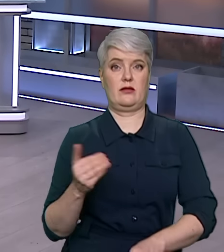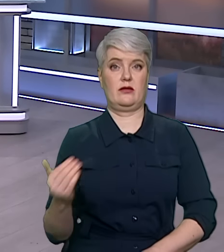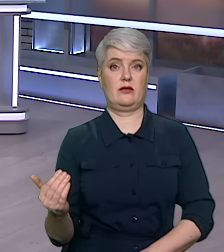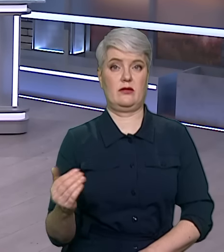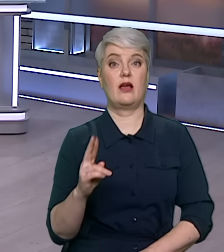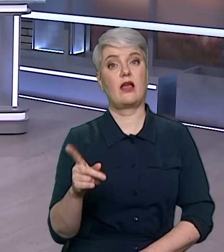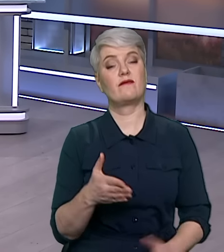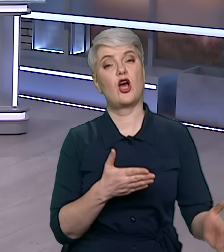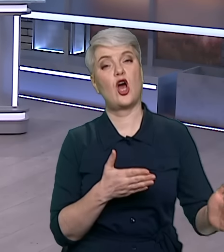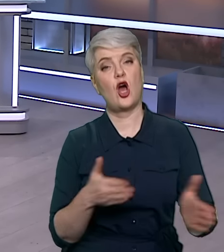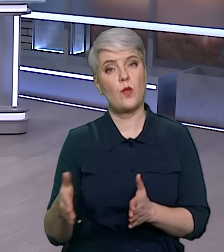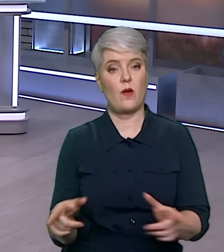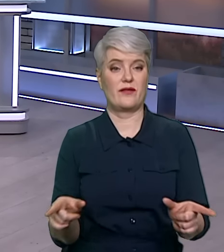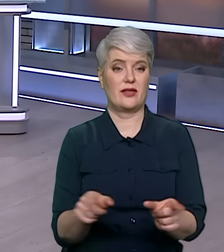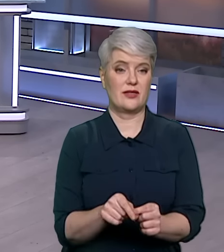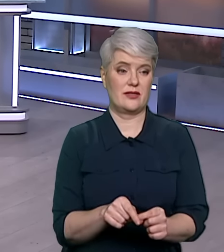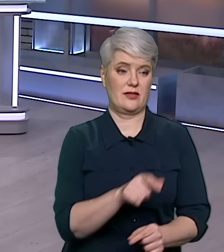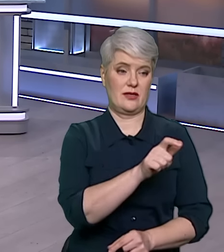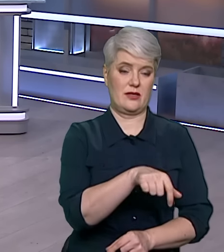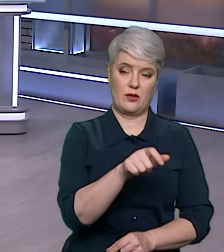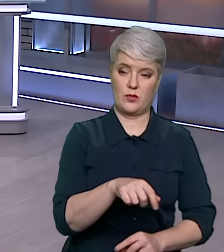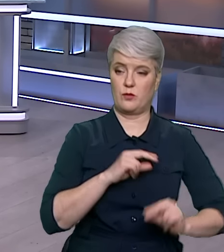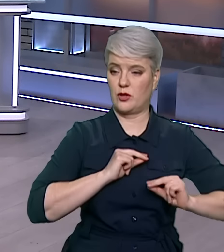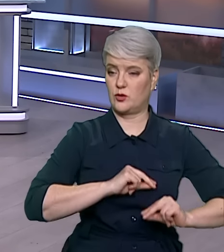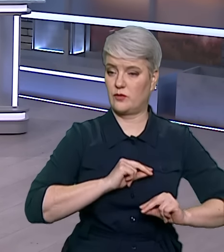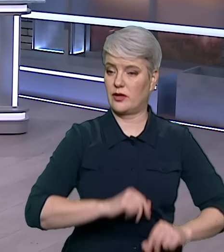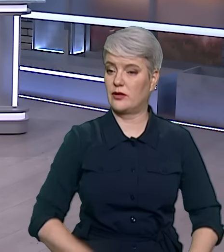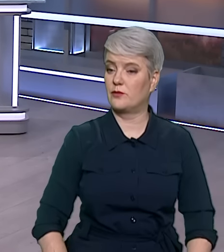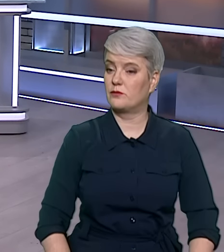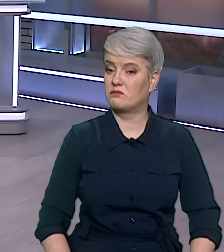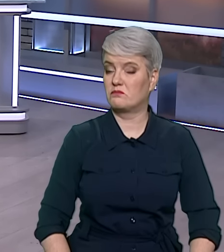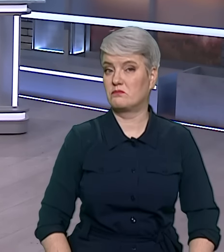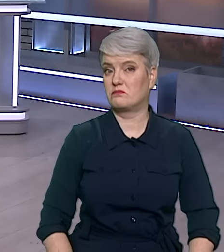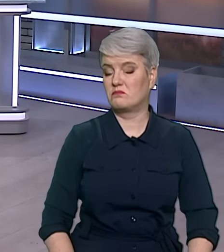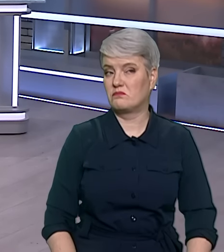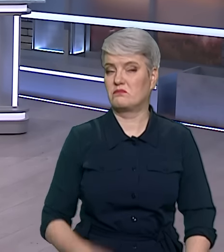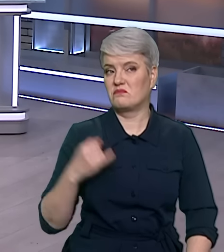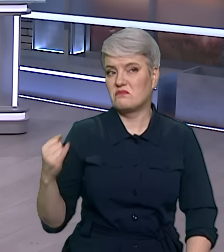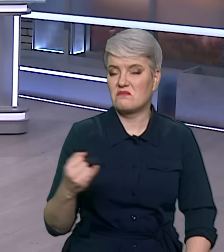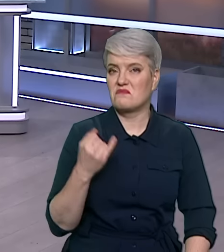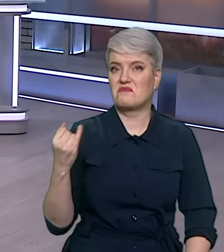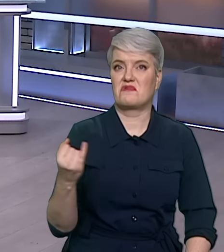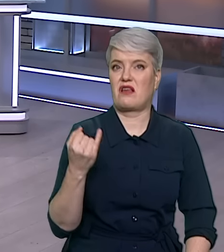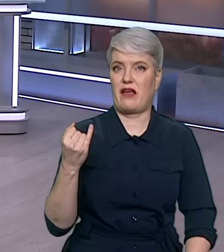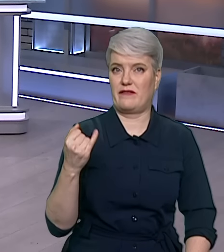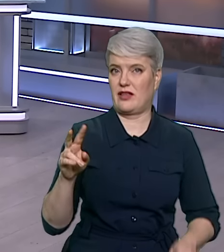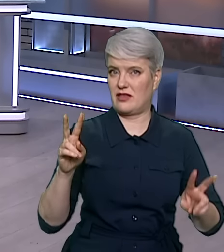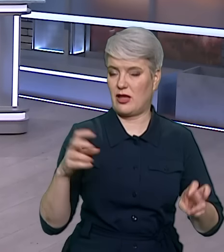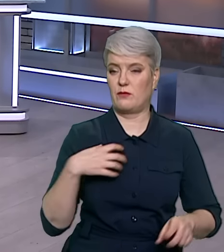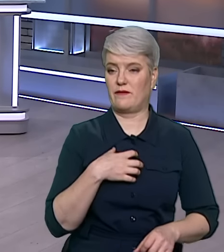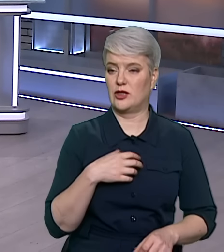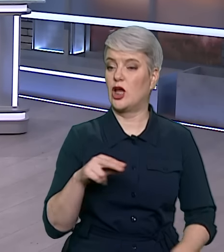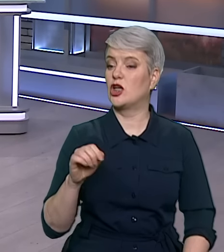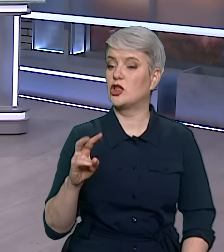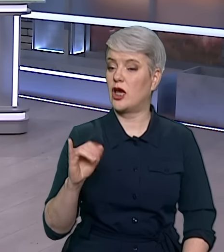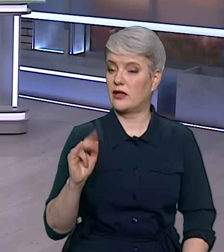вони готові з ними працювати. Пане Ігоре, дуже дякуємо. Цікава, на мій погляд, тема і важлива. Єгор Чернєв, заступник голови Комітету Верховної